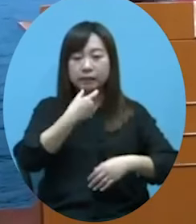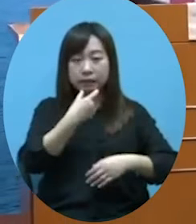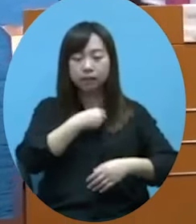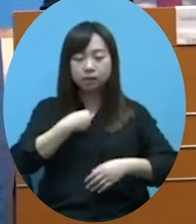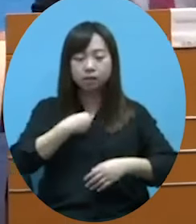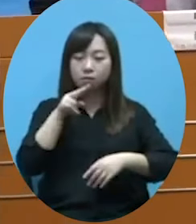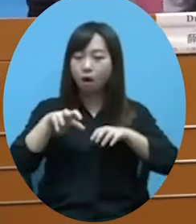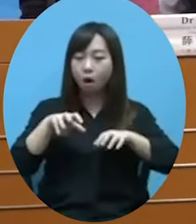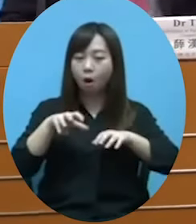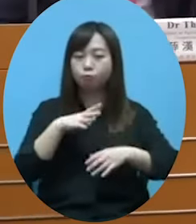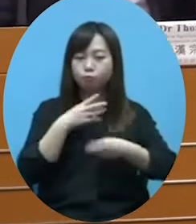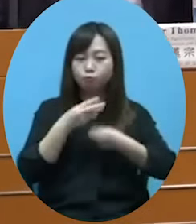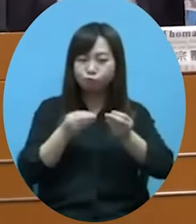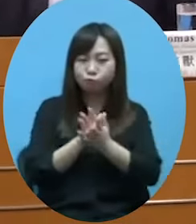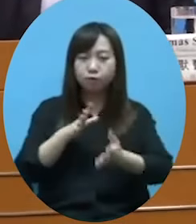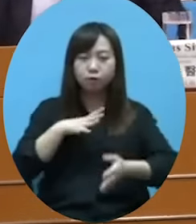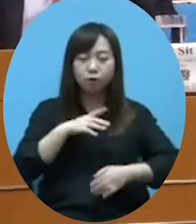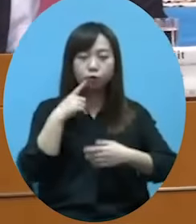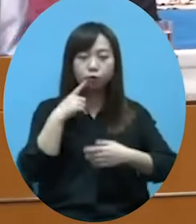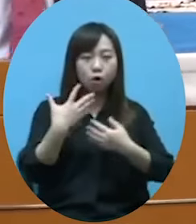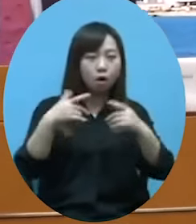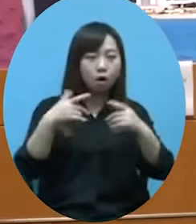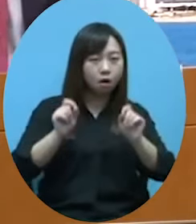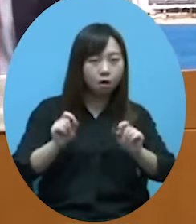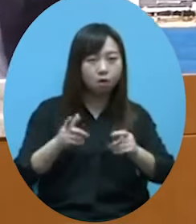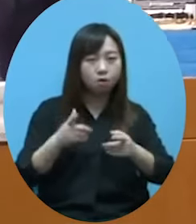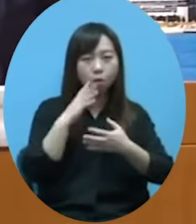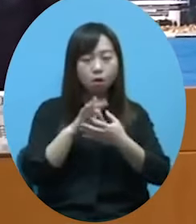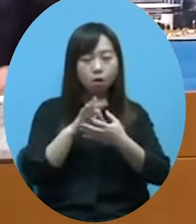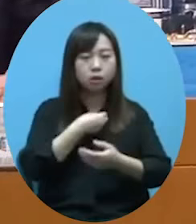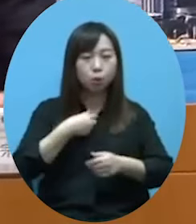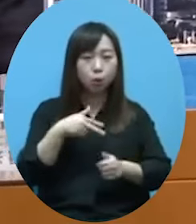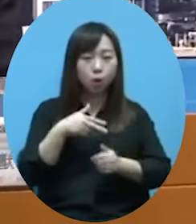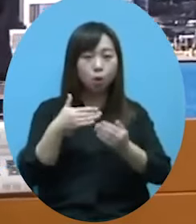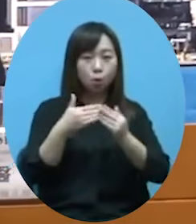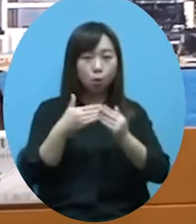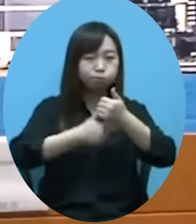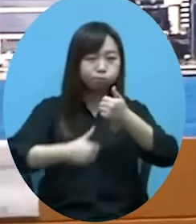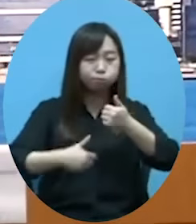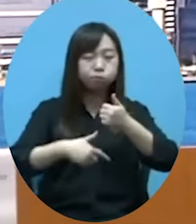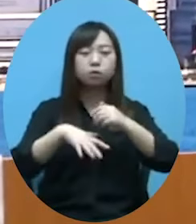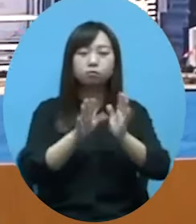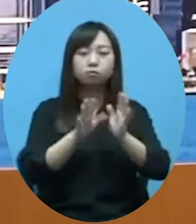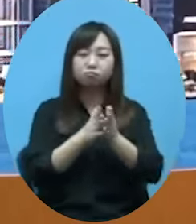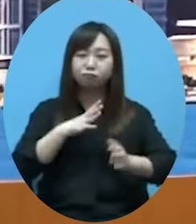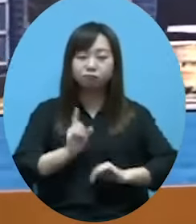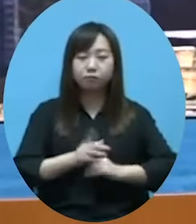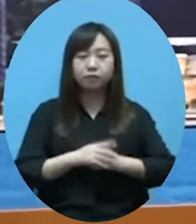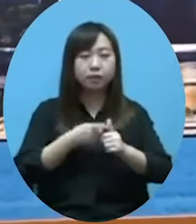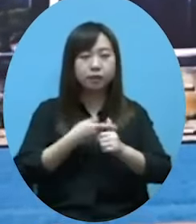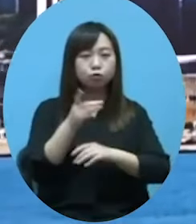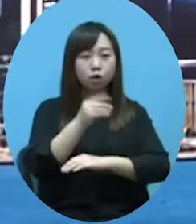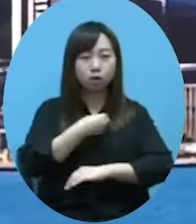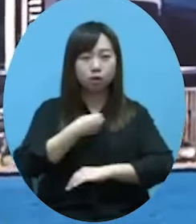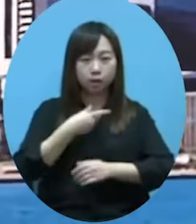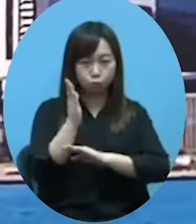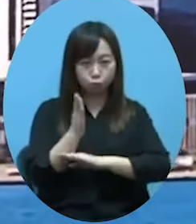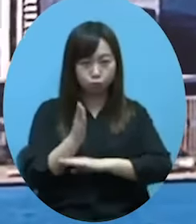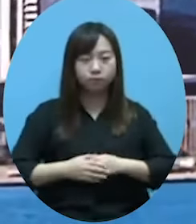案最後就余醫生會為我們回報一下醫院管理局下面的情況我們先請張醫生